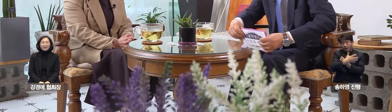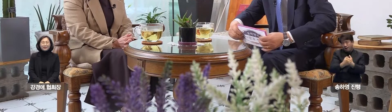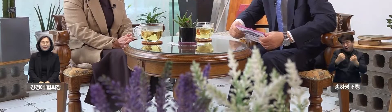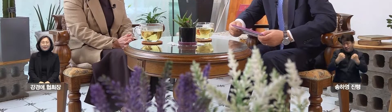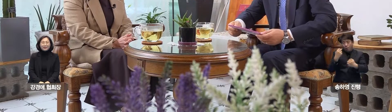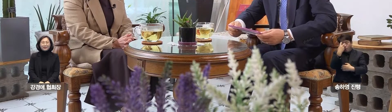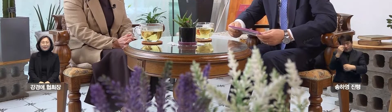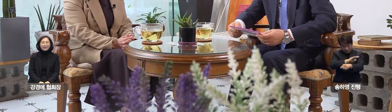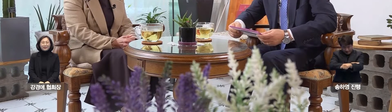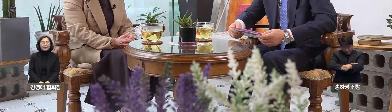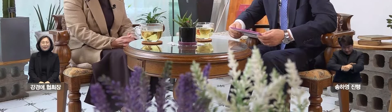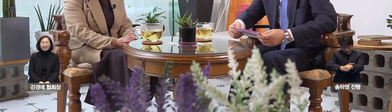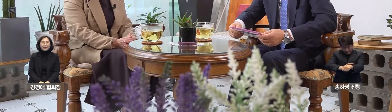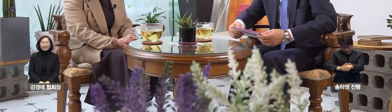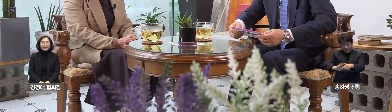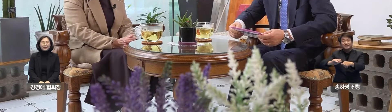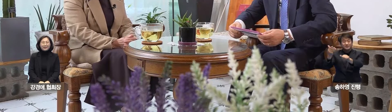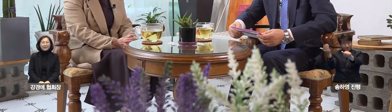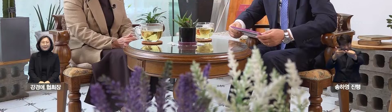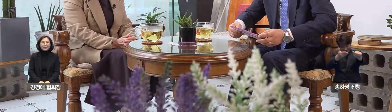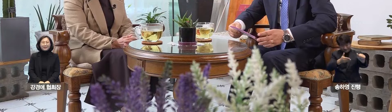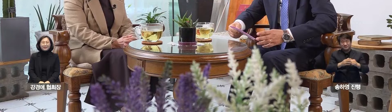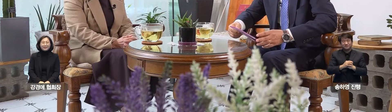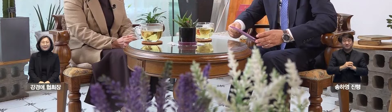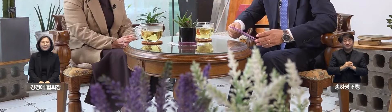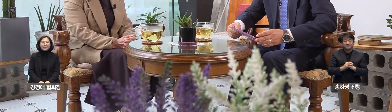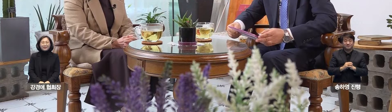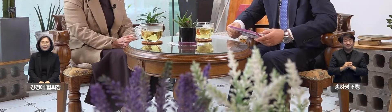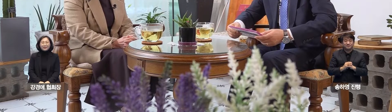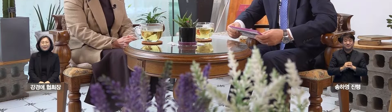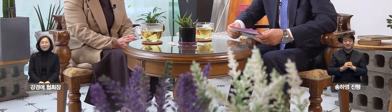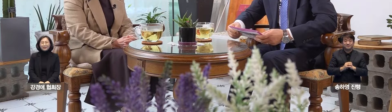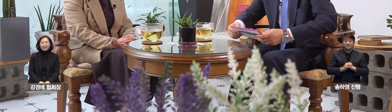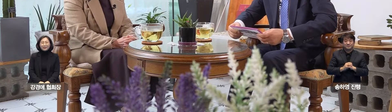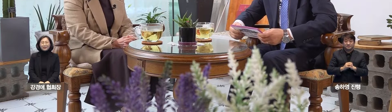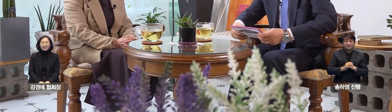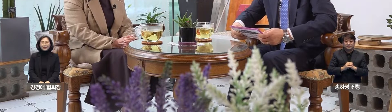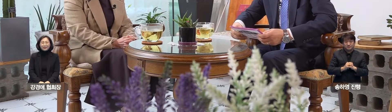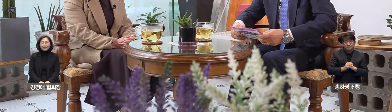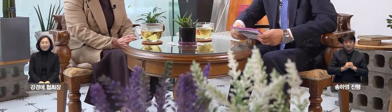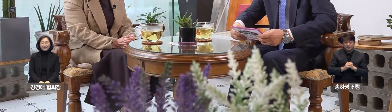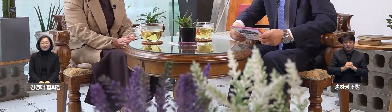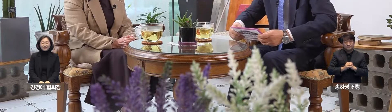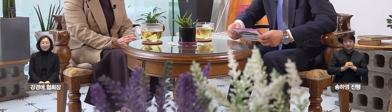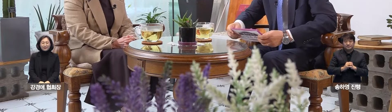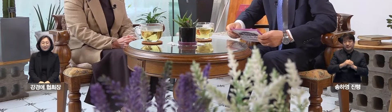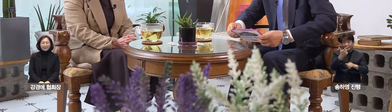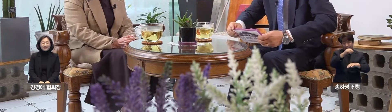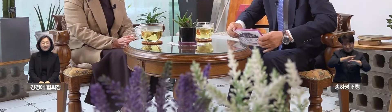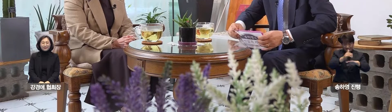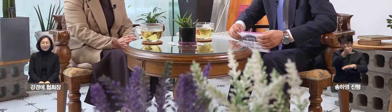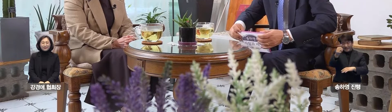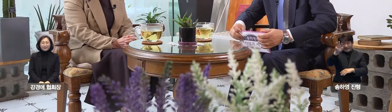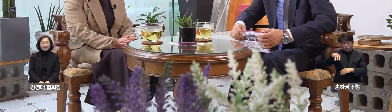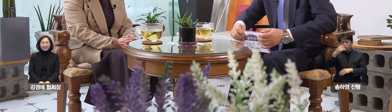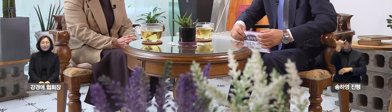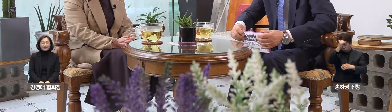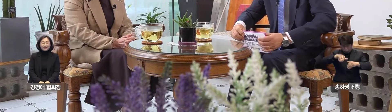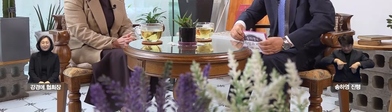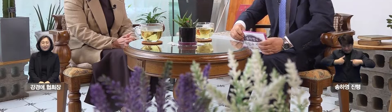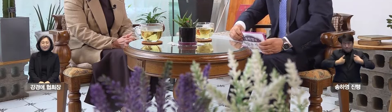하시고 건강을 좀 잘 유지했으면 좋겠다 이런 생각도 네. 해봤습니다. 우선 먼저 대전 세종 충남